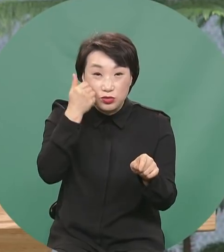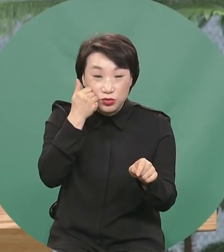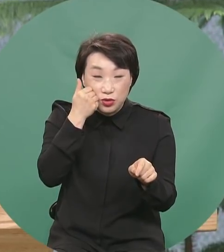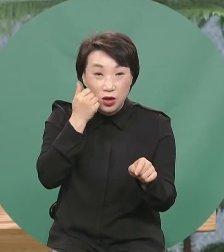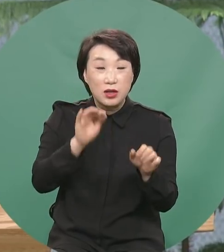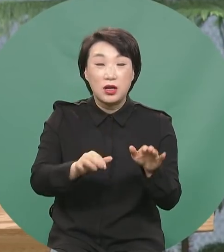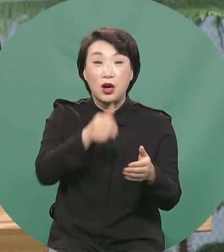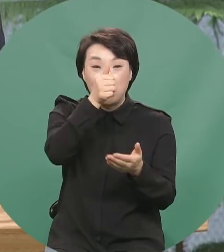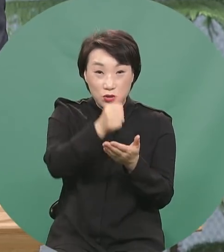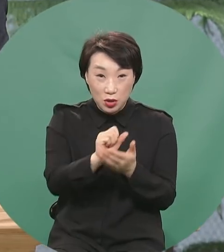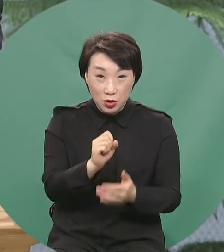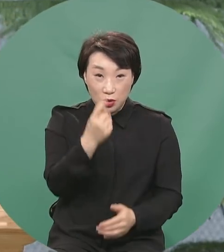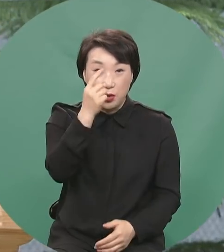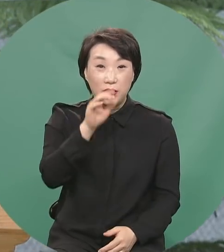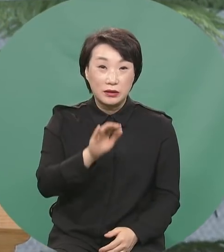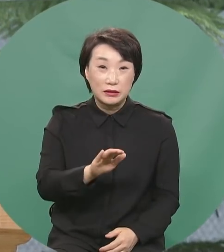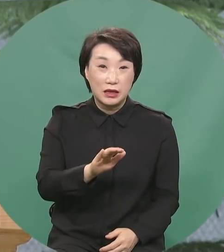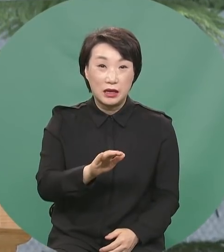죄로 인하여